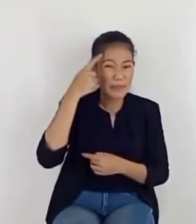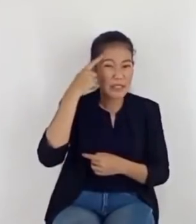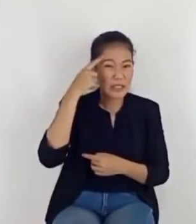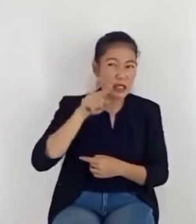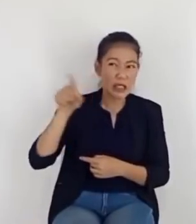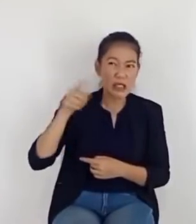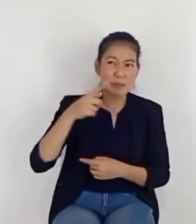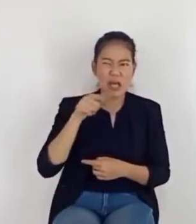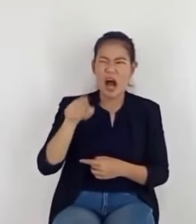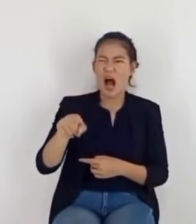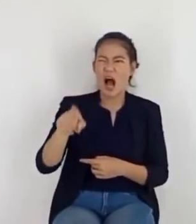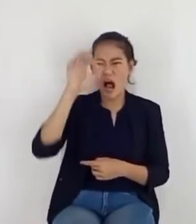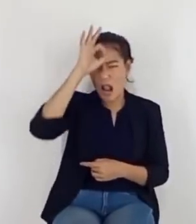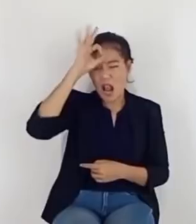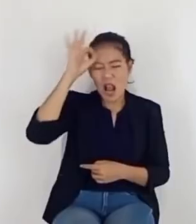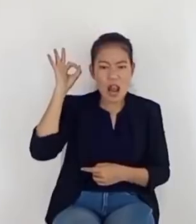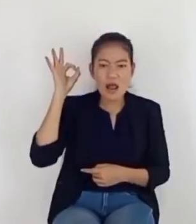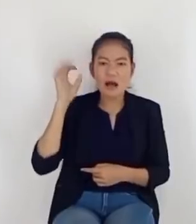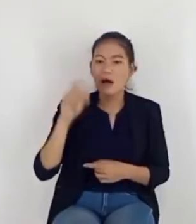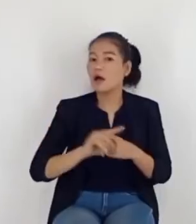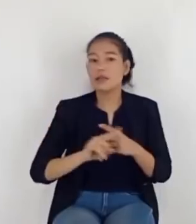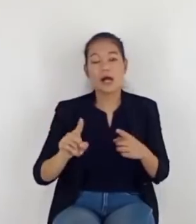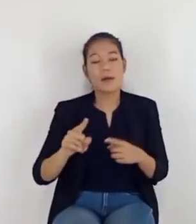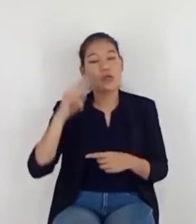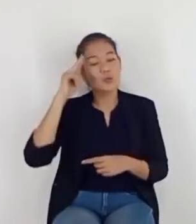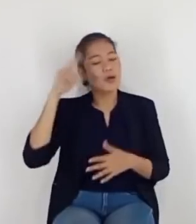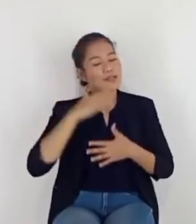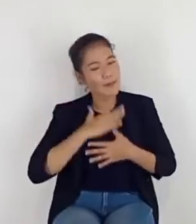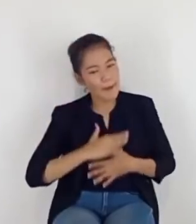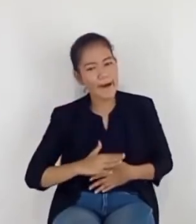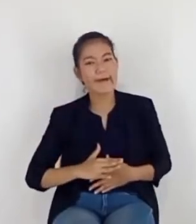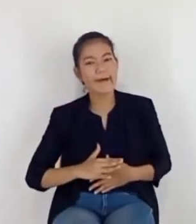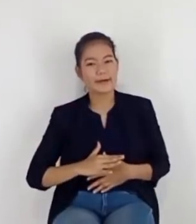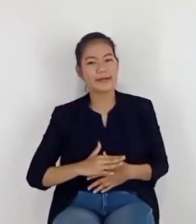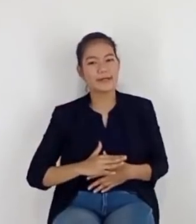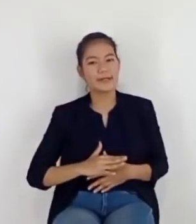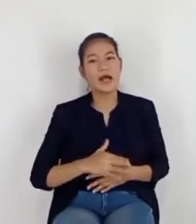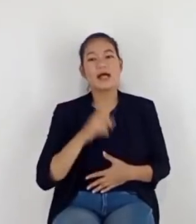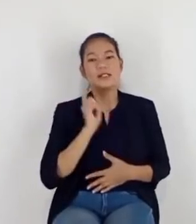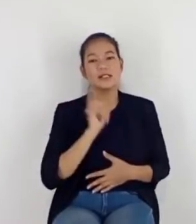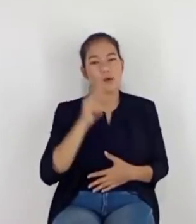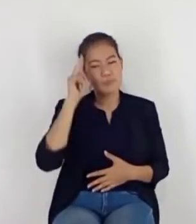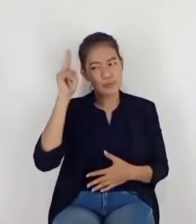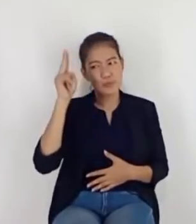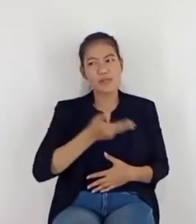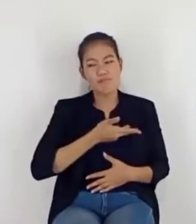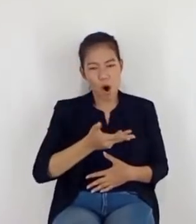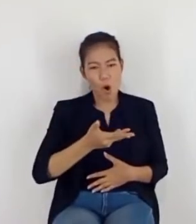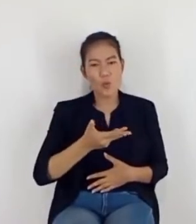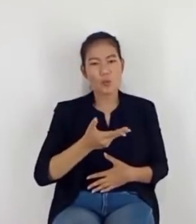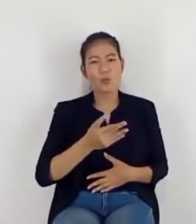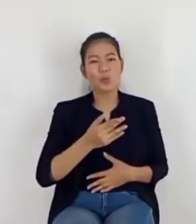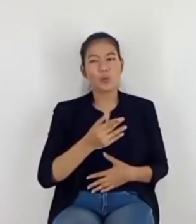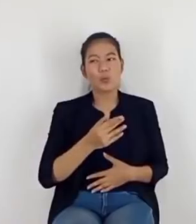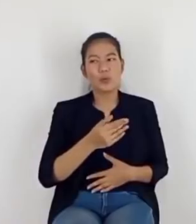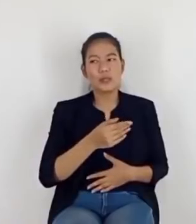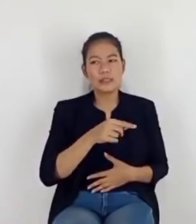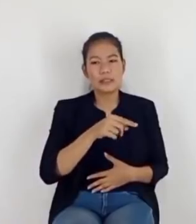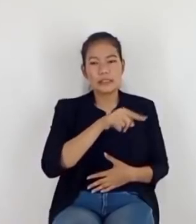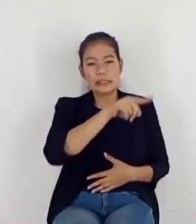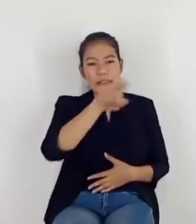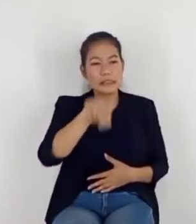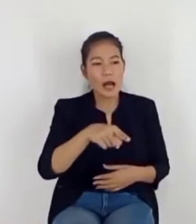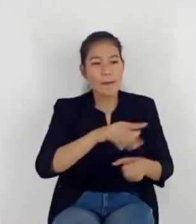sebagai kelalaian. Tetapi Ia sabar terhadap kamu, karena Ia menghendaki supaya jangan ada yang